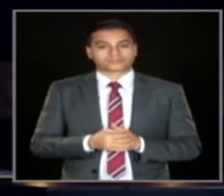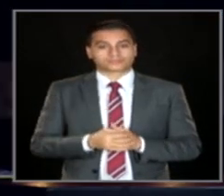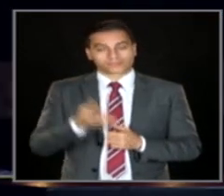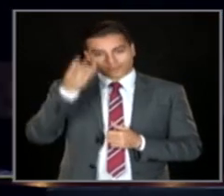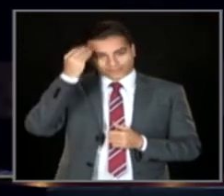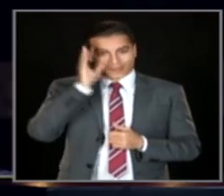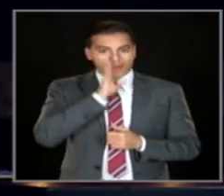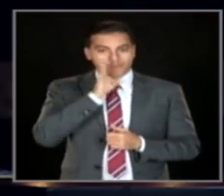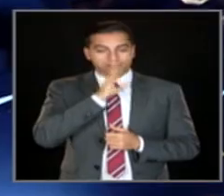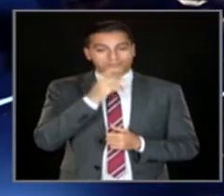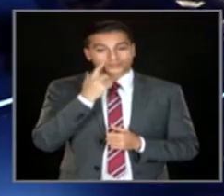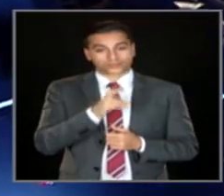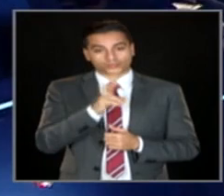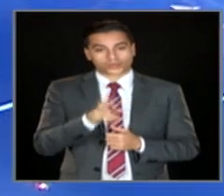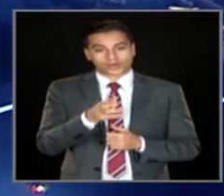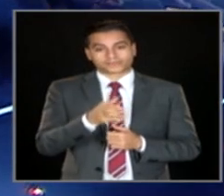علم، والسؤال هو